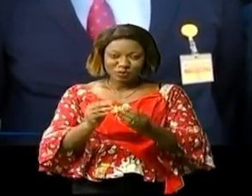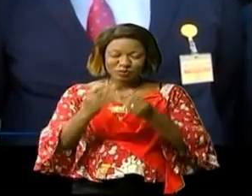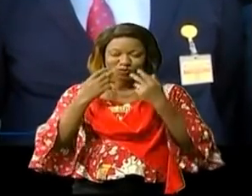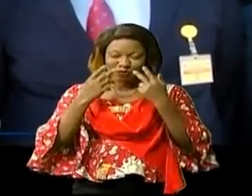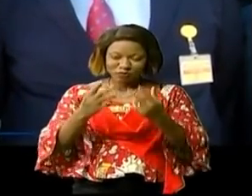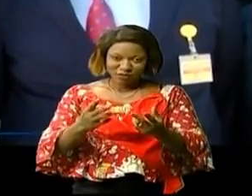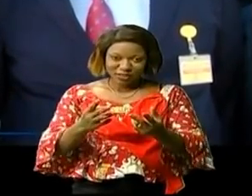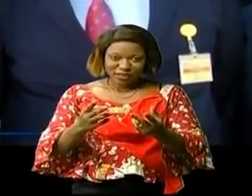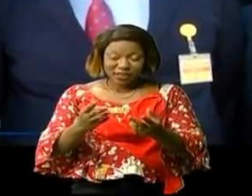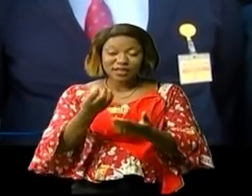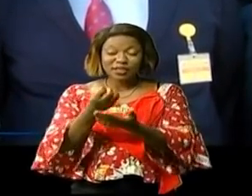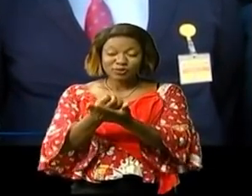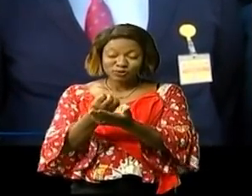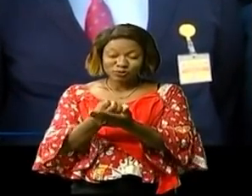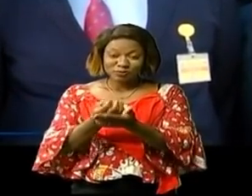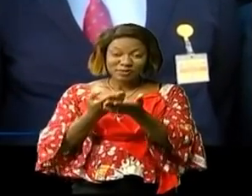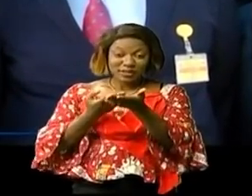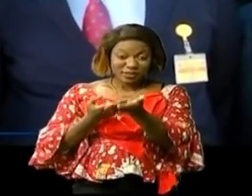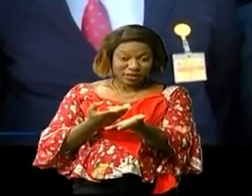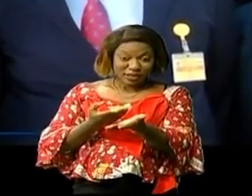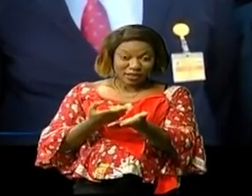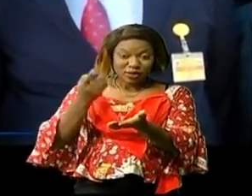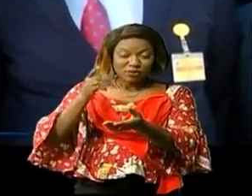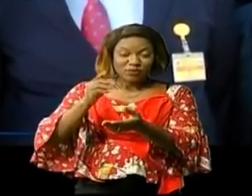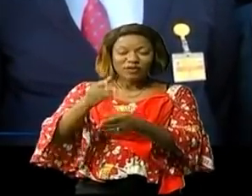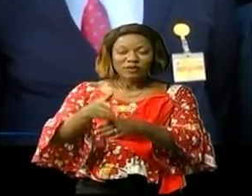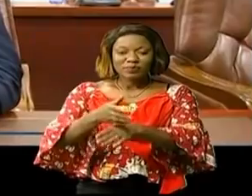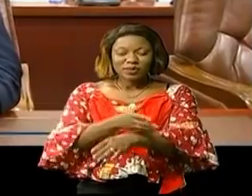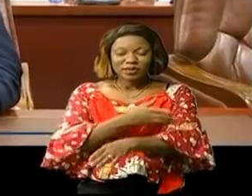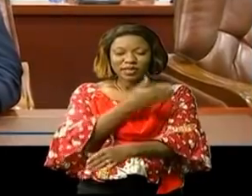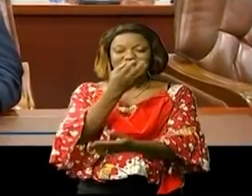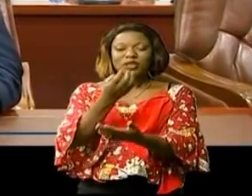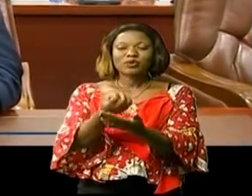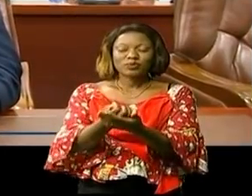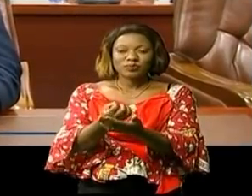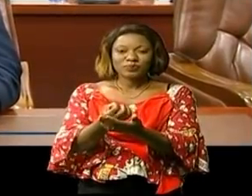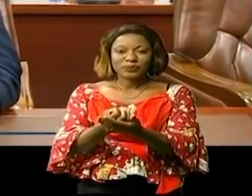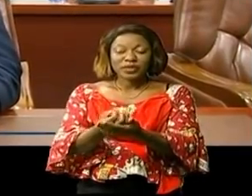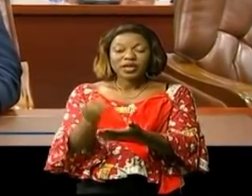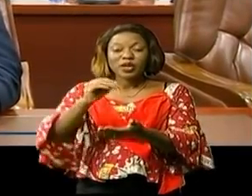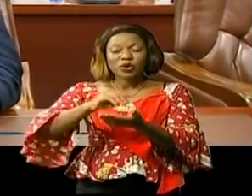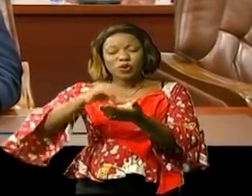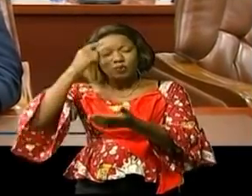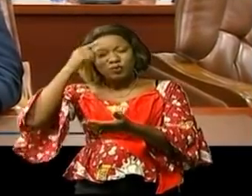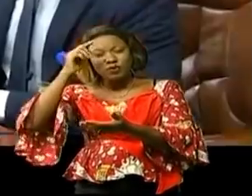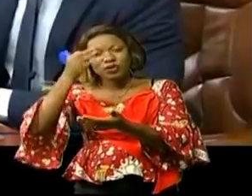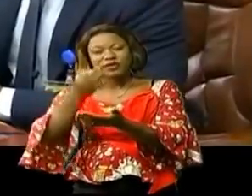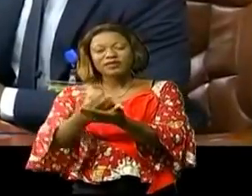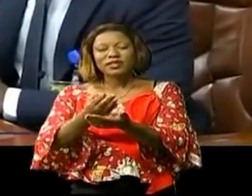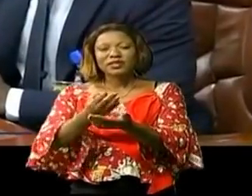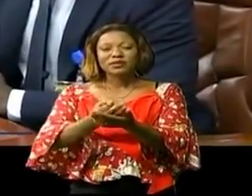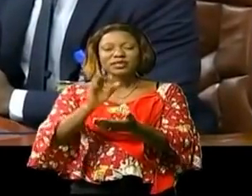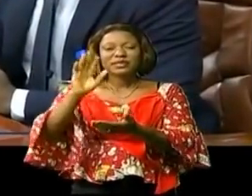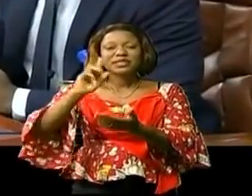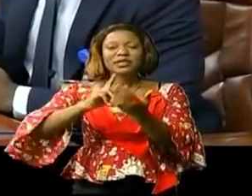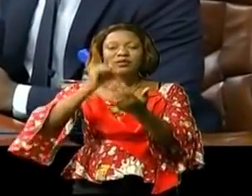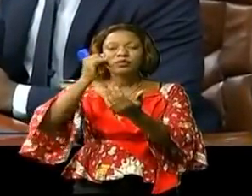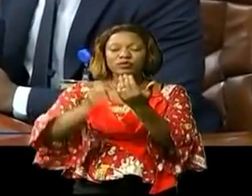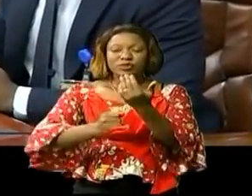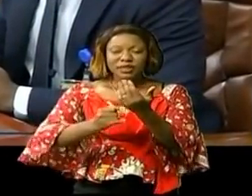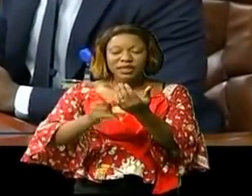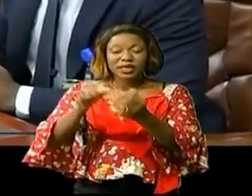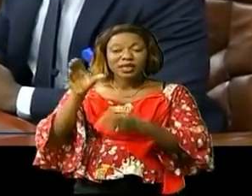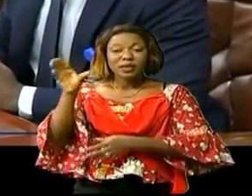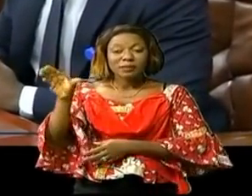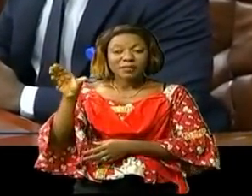la part économique que ça pourrait éventuellement avoir comme retombée économique. S'agissant du financement de cet important projet, la AfriSimBank espère jouer